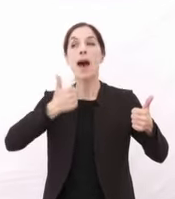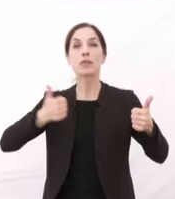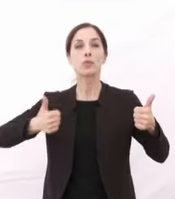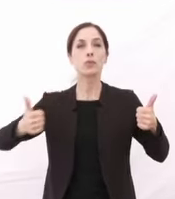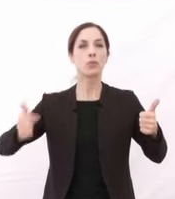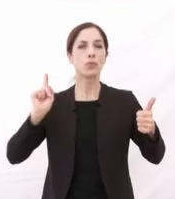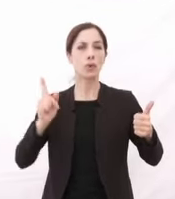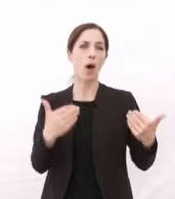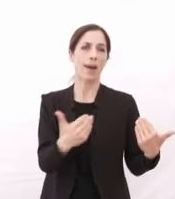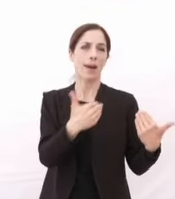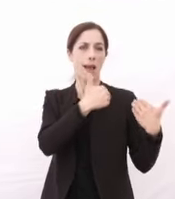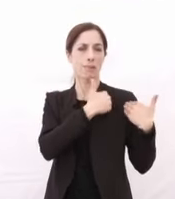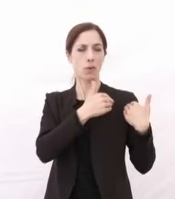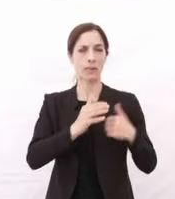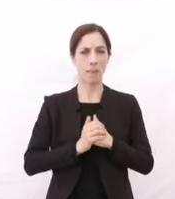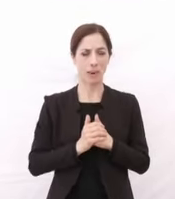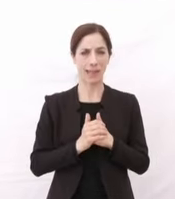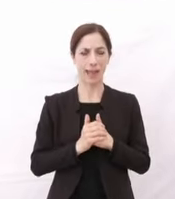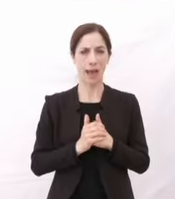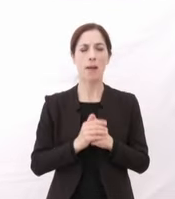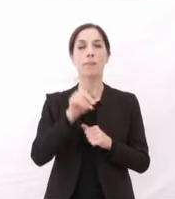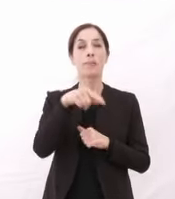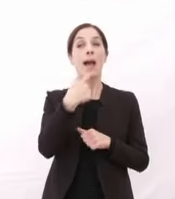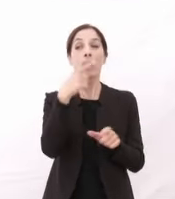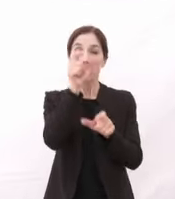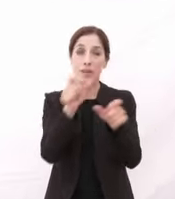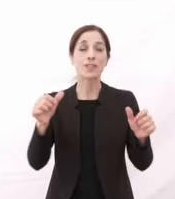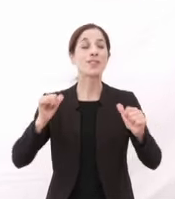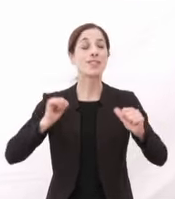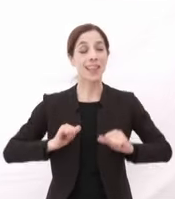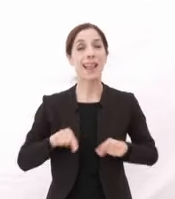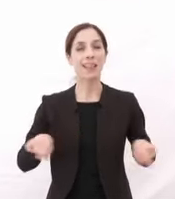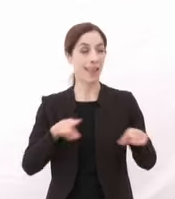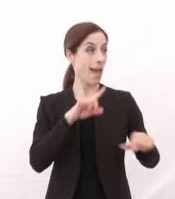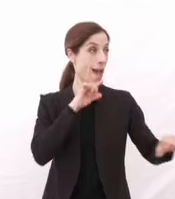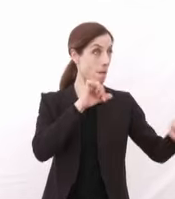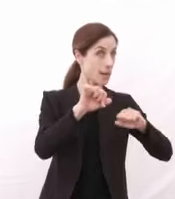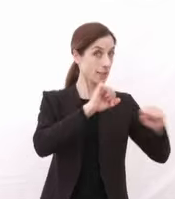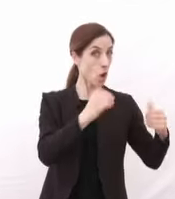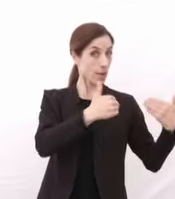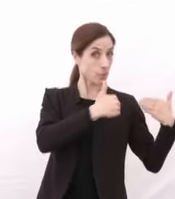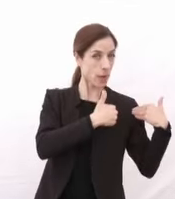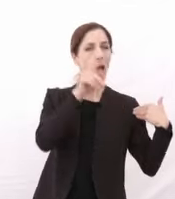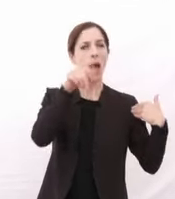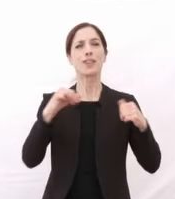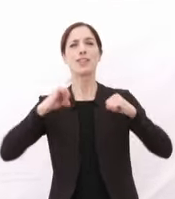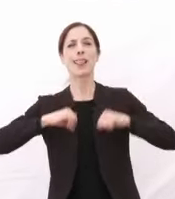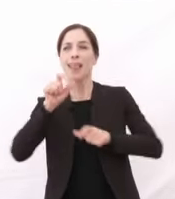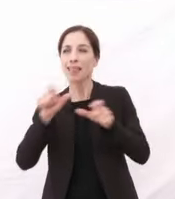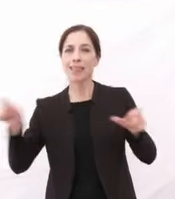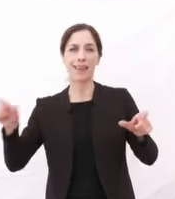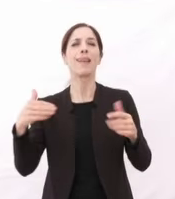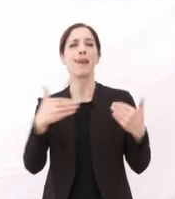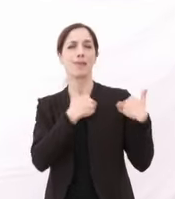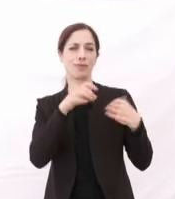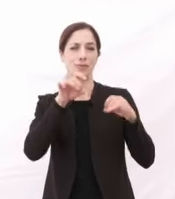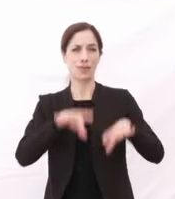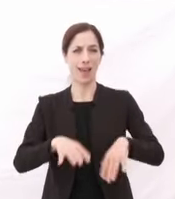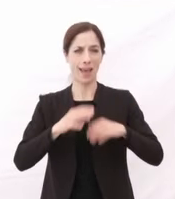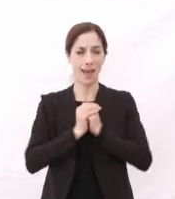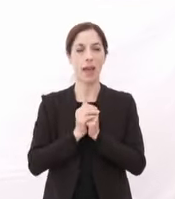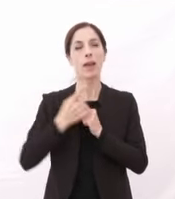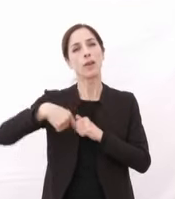proprie responsabilità, e le hanno anche i cittadini insieme agli amministratori. Noi abbiamo bisogno di una